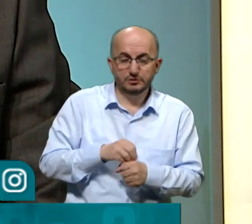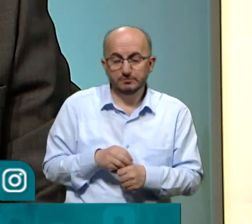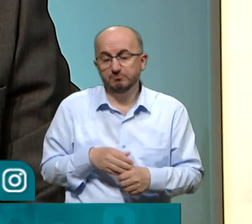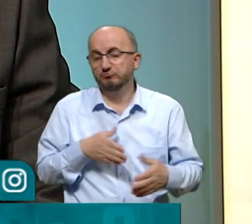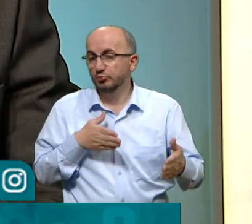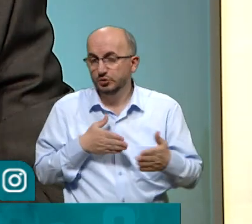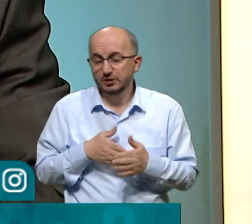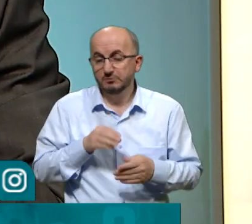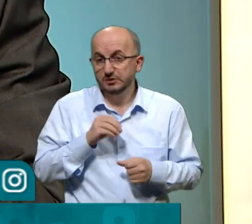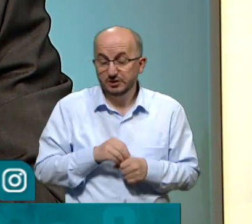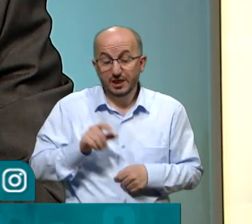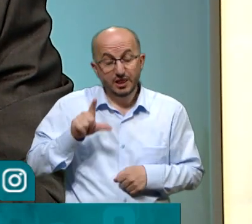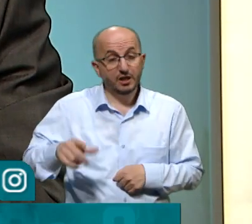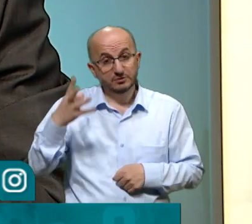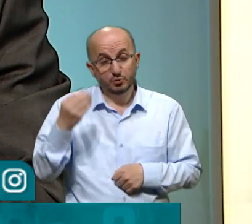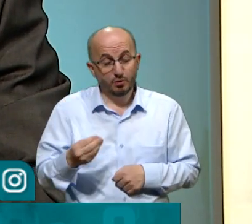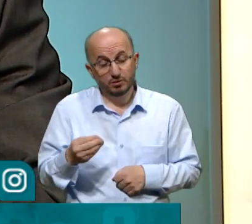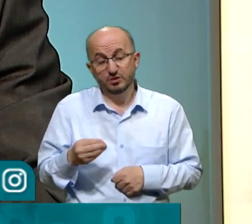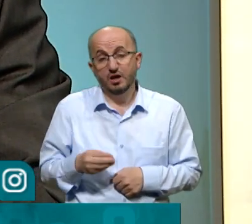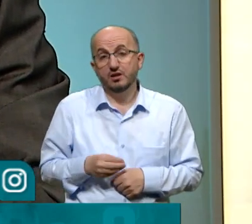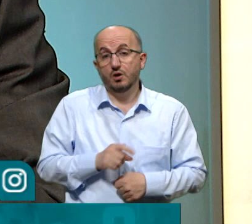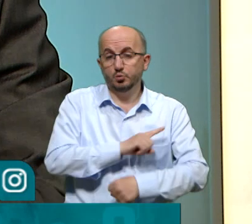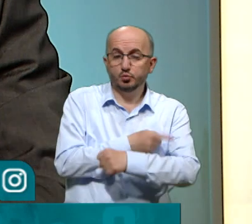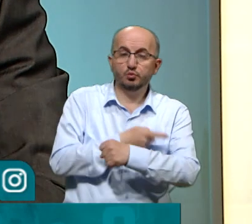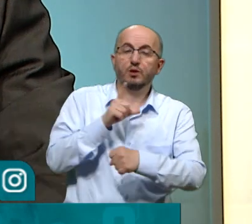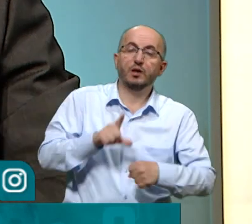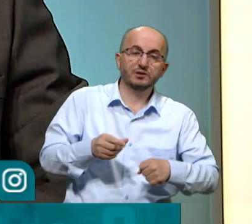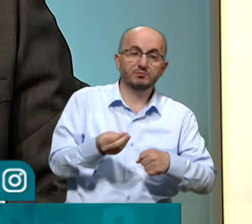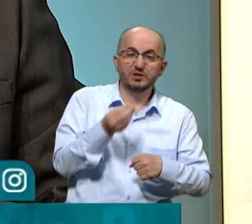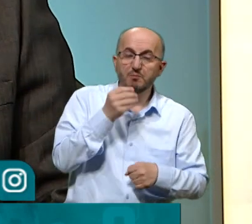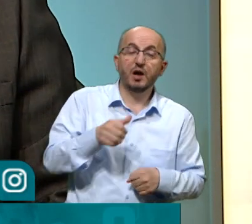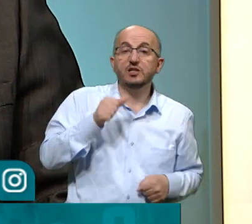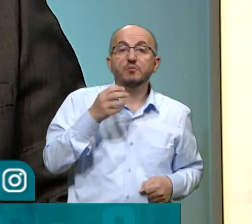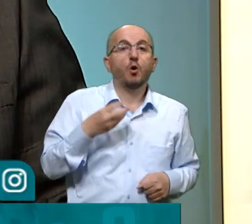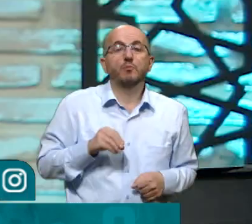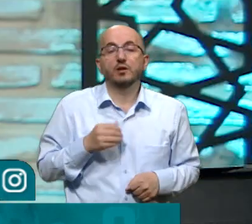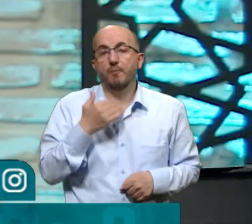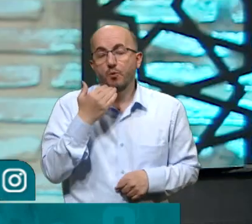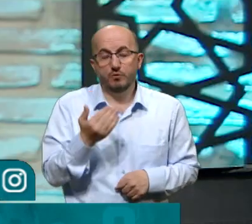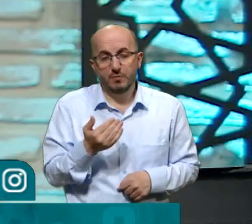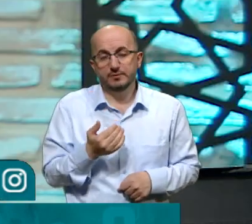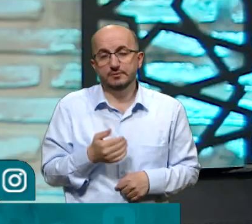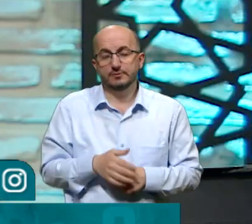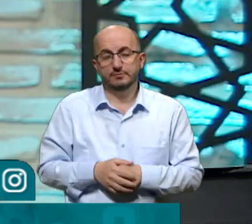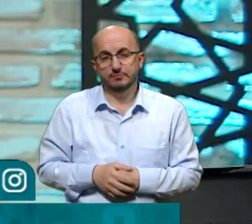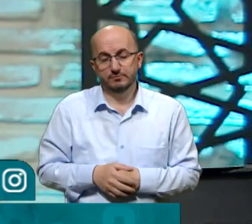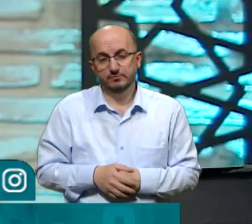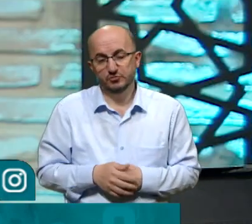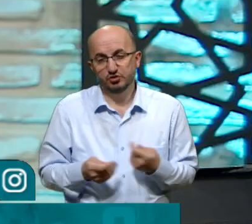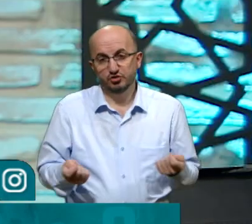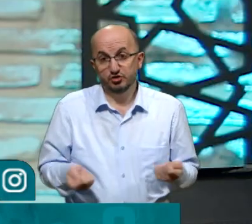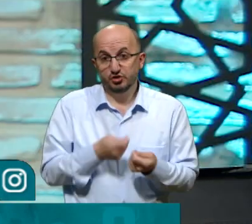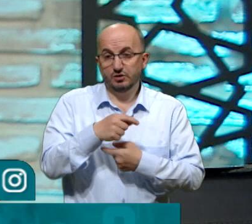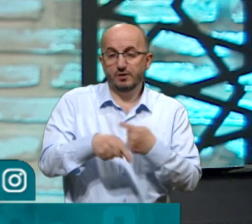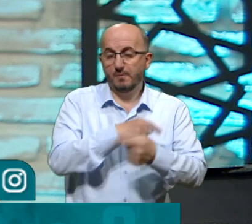lazım olacak kadar Bunu tüm güç lazım Çünkü yeme içmeden bu olmaz Bu kadarcık bir para yeniden diler yine gider iş